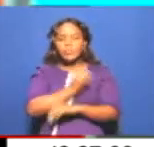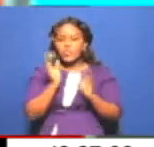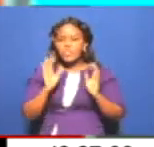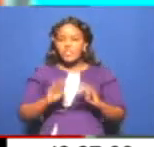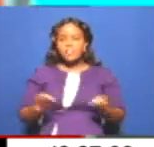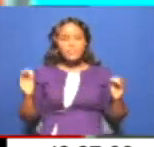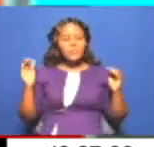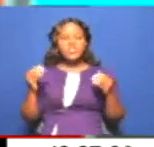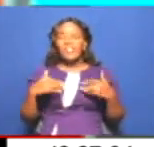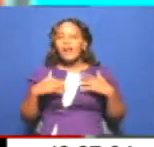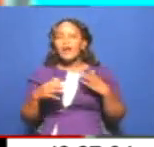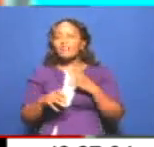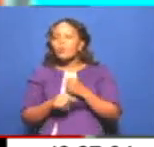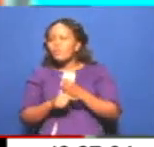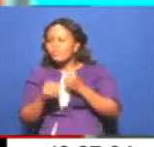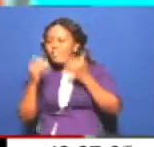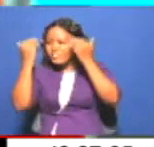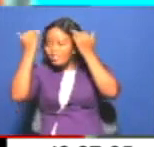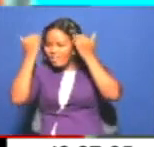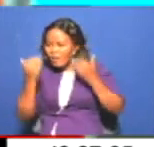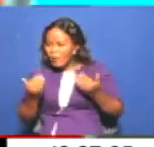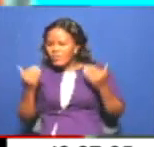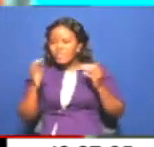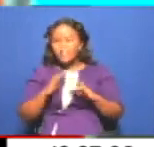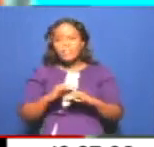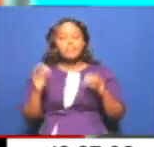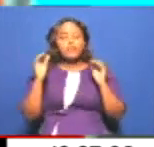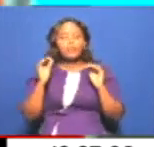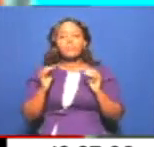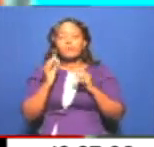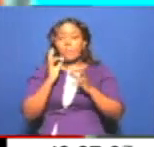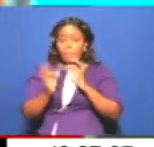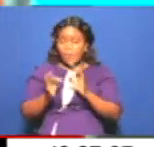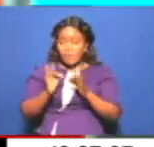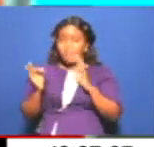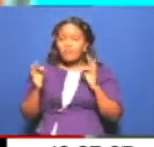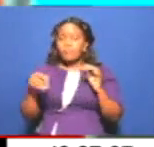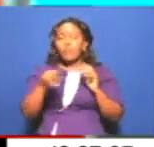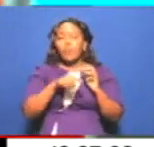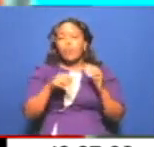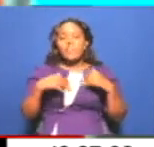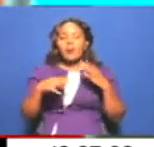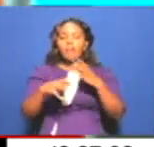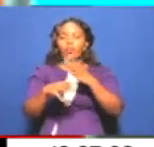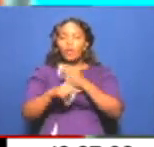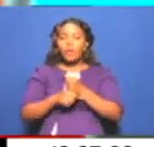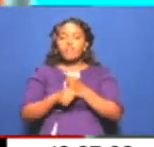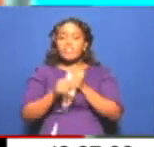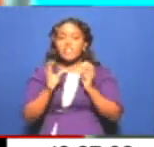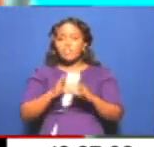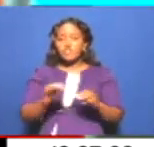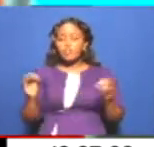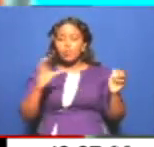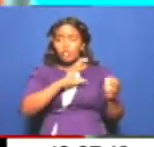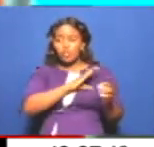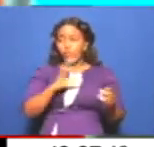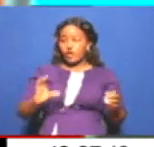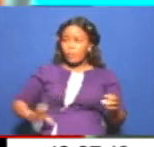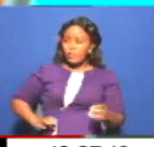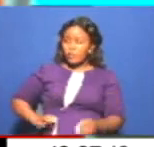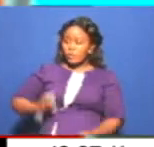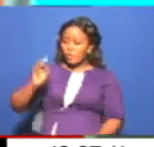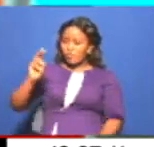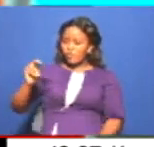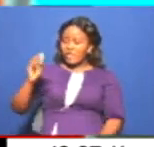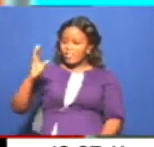koti. Kwa hivyo tusipokuwa na imani ama confidence kwa the commission itself, which has powers, iko